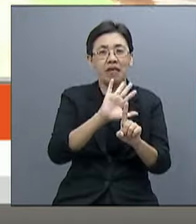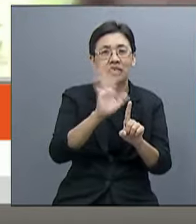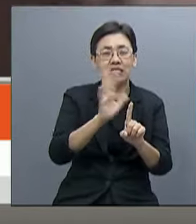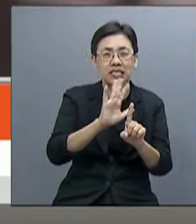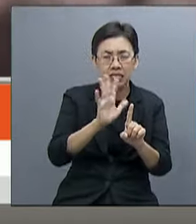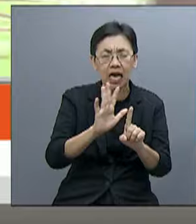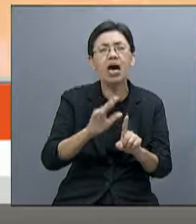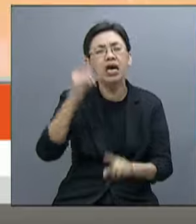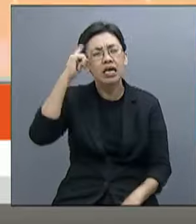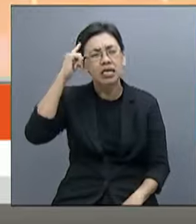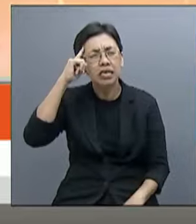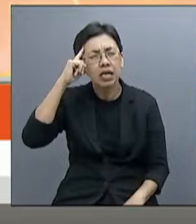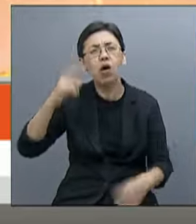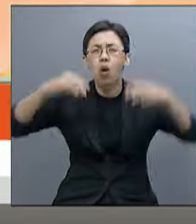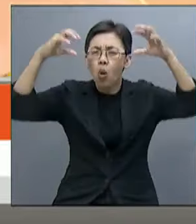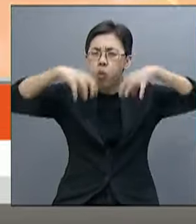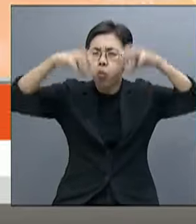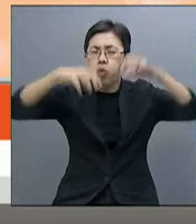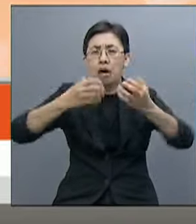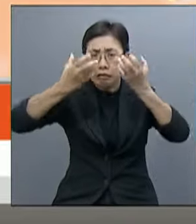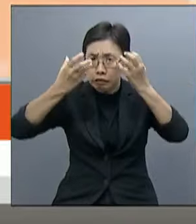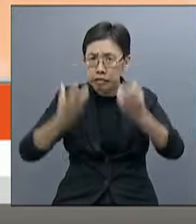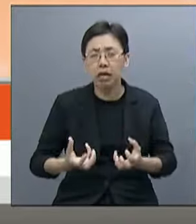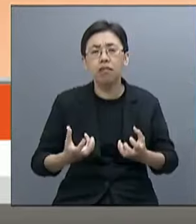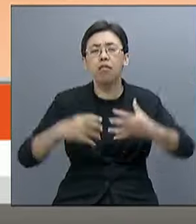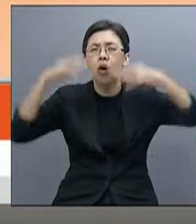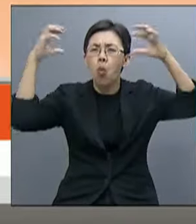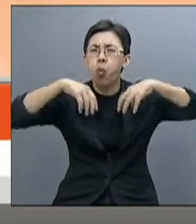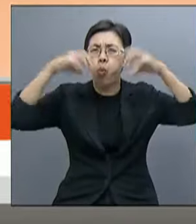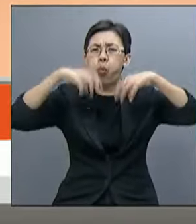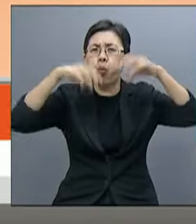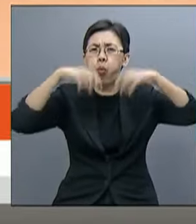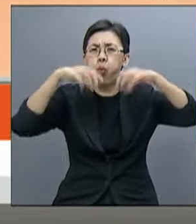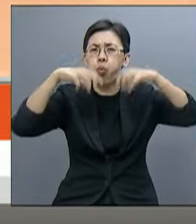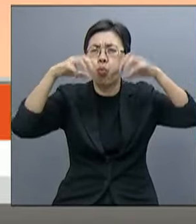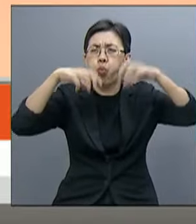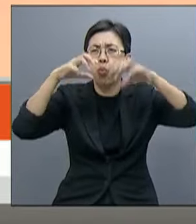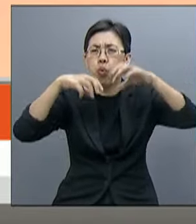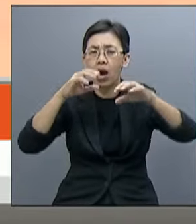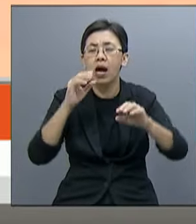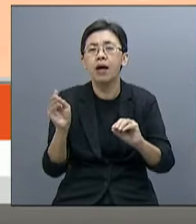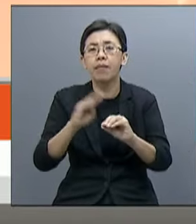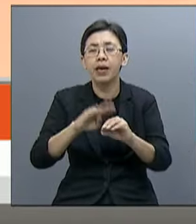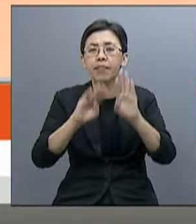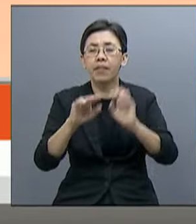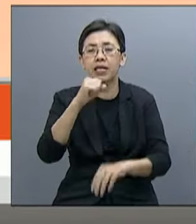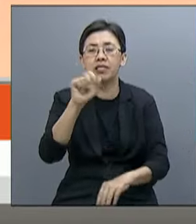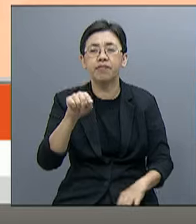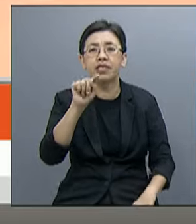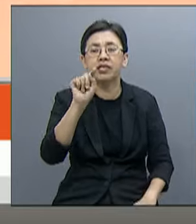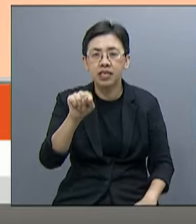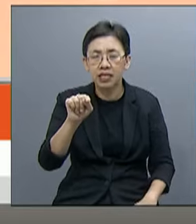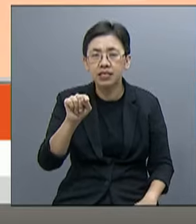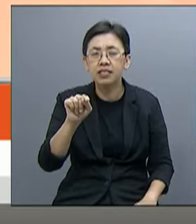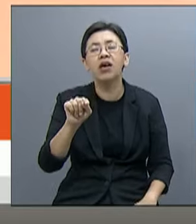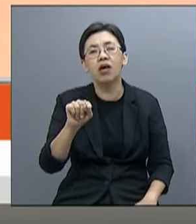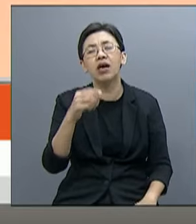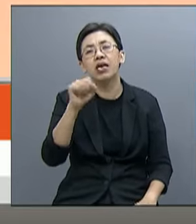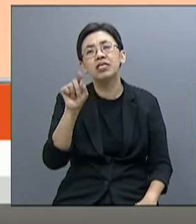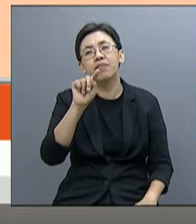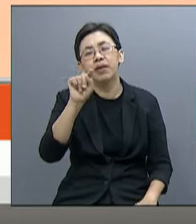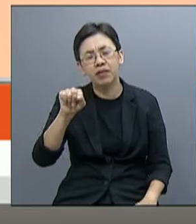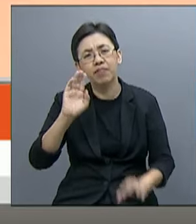อิทธิพลเสริมทำให้ฝนบ้านเราเยอะขึ้นประมาณร้อยละ10% เนี่ยนะครับก็จะเป็นในเดือนกันยายนและตุลา